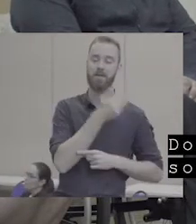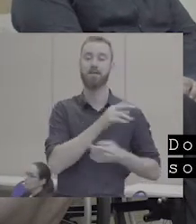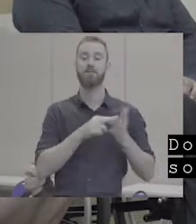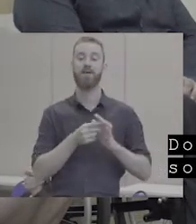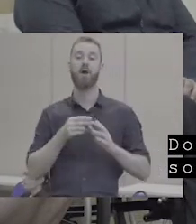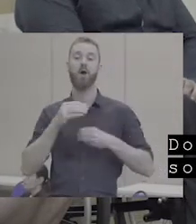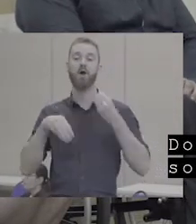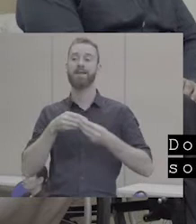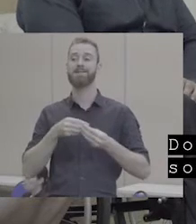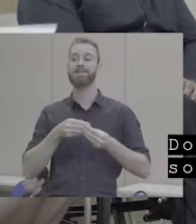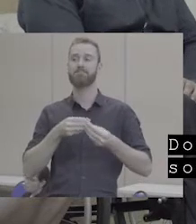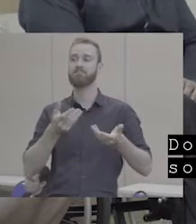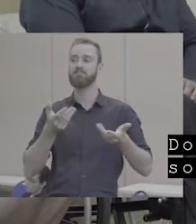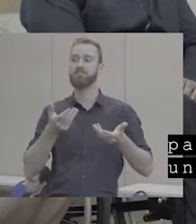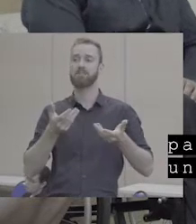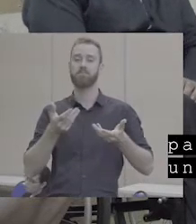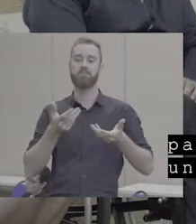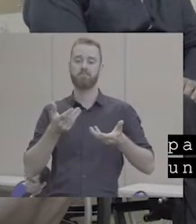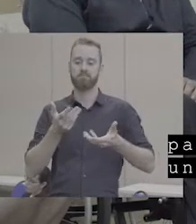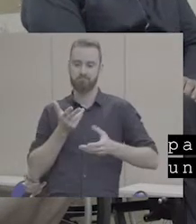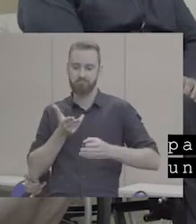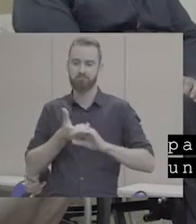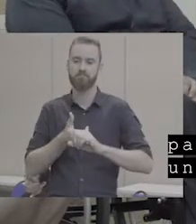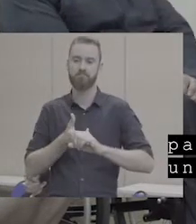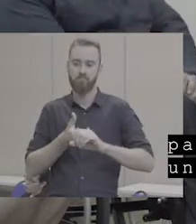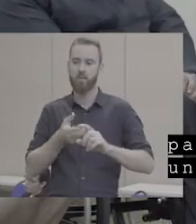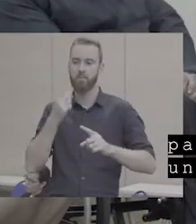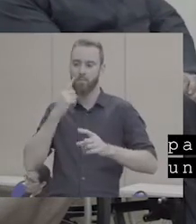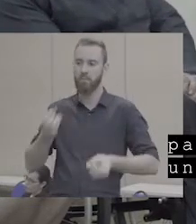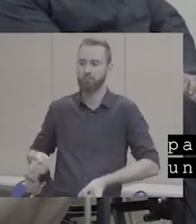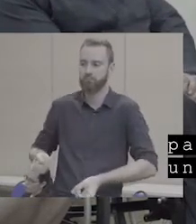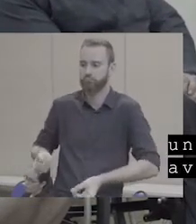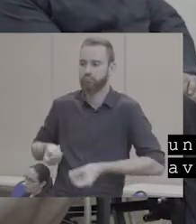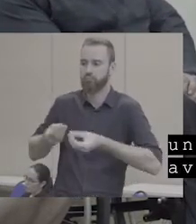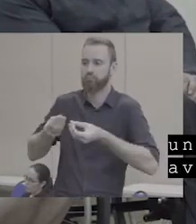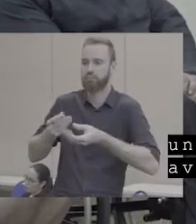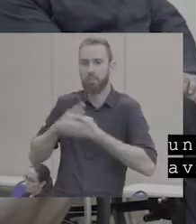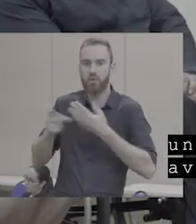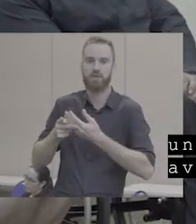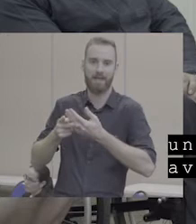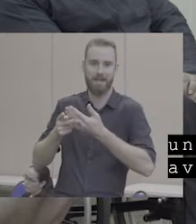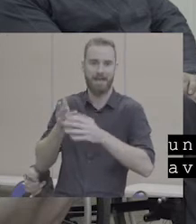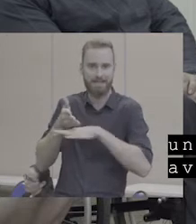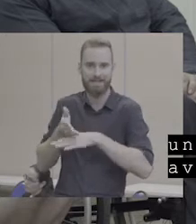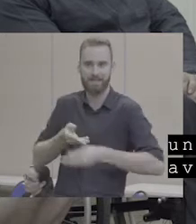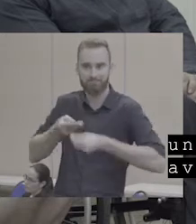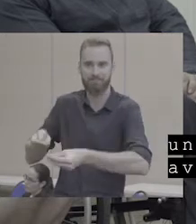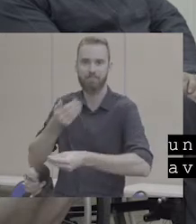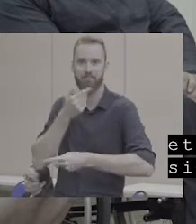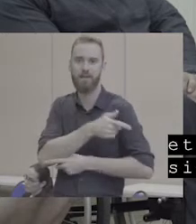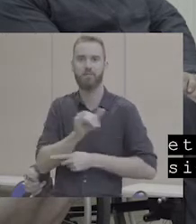qui sont en partant... partie prenante dans rendre le logement universellement, avoir un projet universellement accessible et avoir des